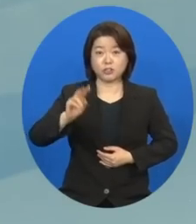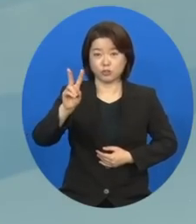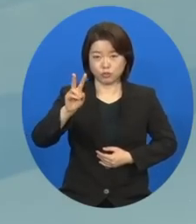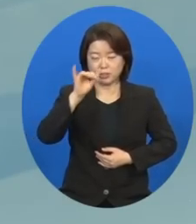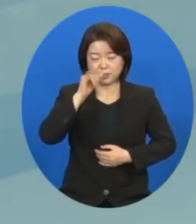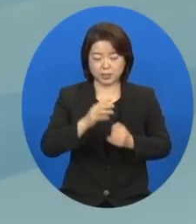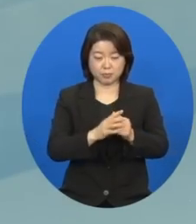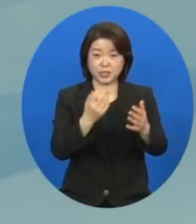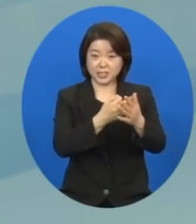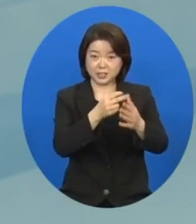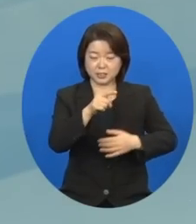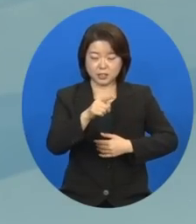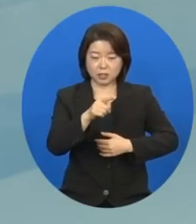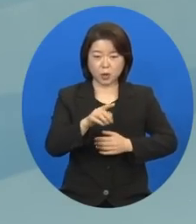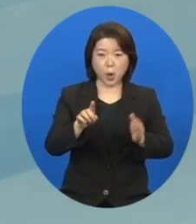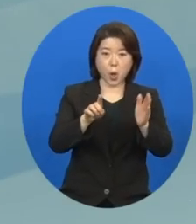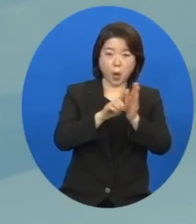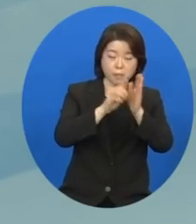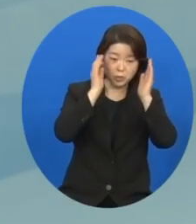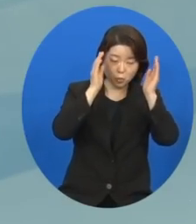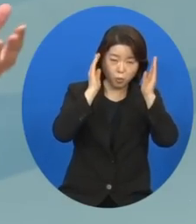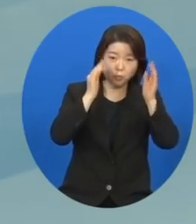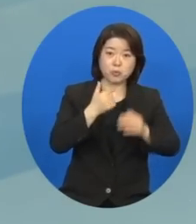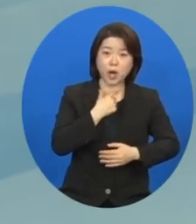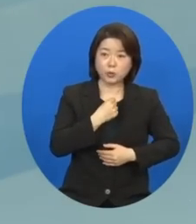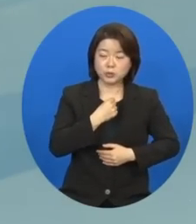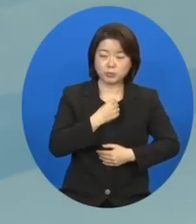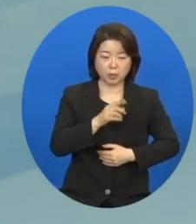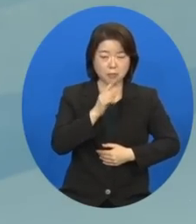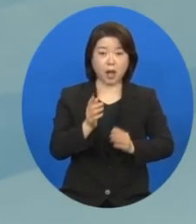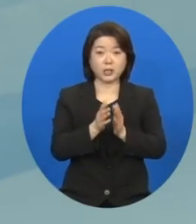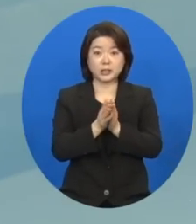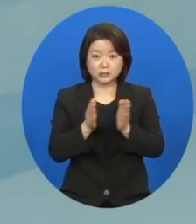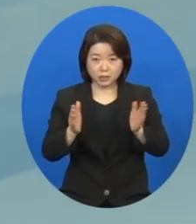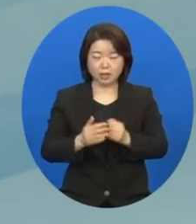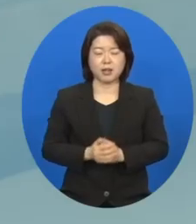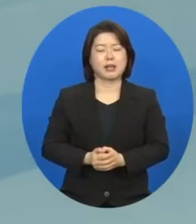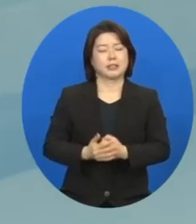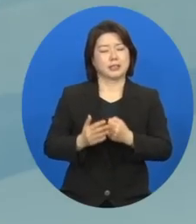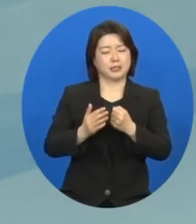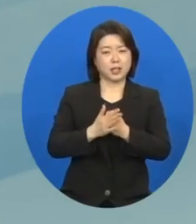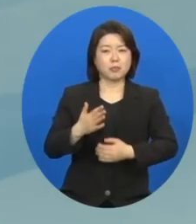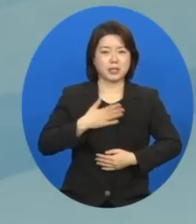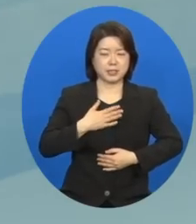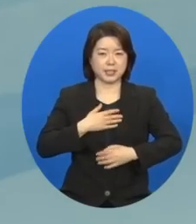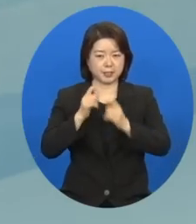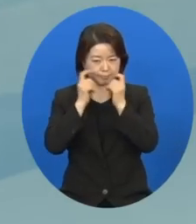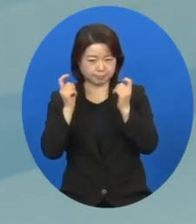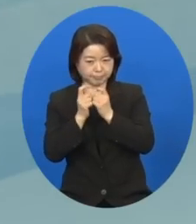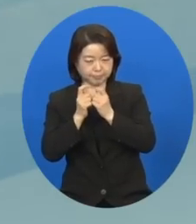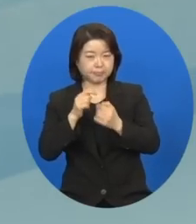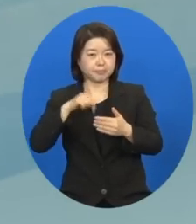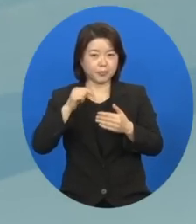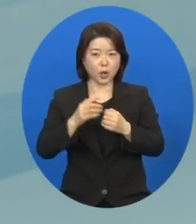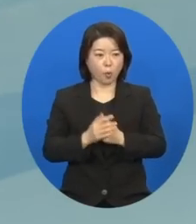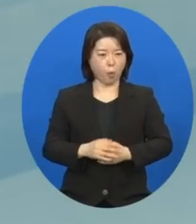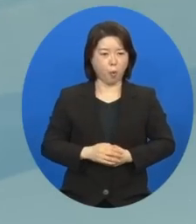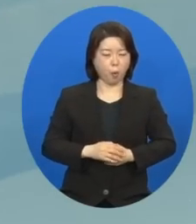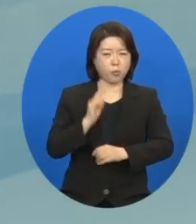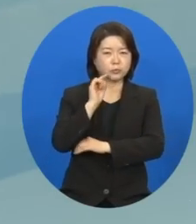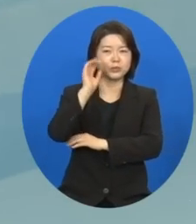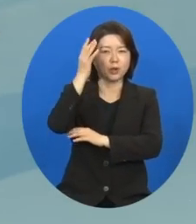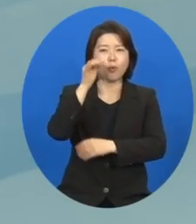큰아들이 신학을 하겠다는 말을 이제 하기 시작했습니다. 그래서 제 개인적으로는 참 너무